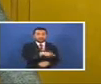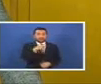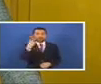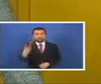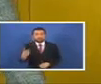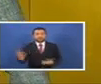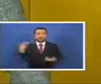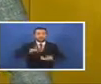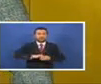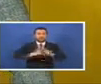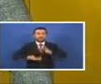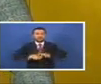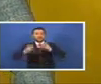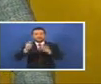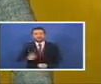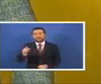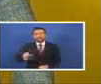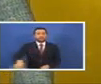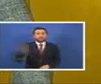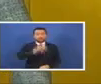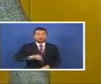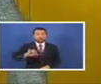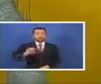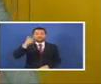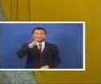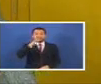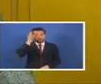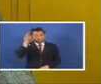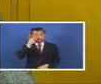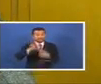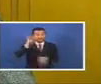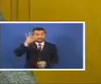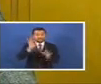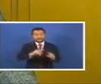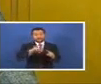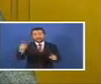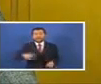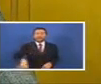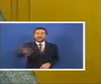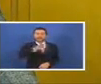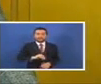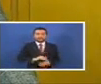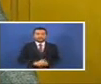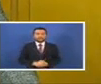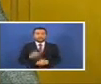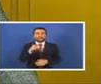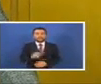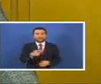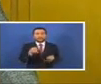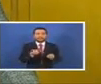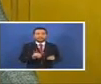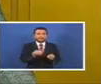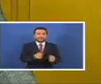onunla dayanışma gösteren bütün aydın bilim insanlarımıza kadar herkes bu